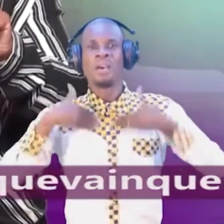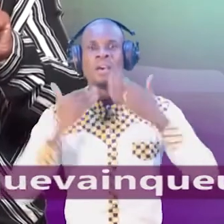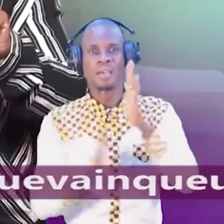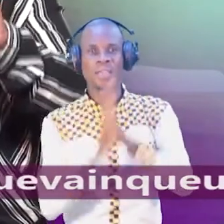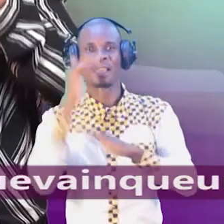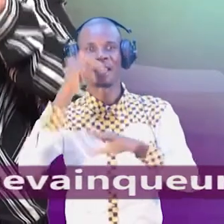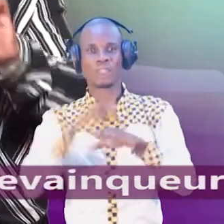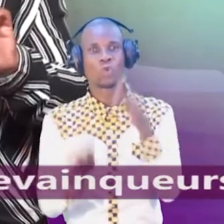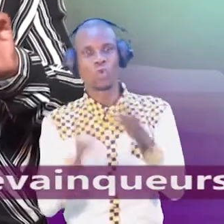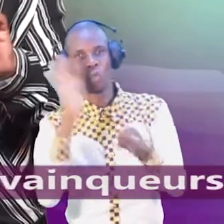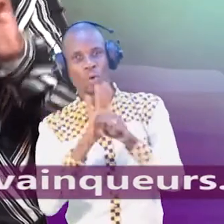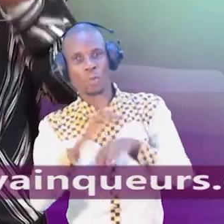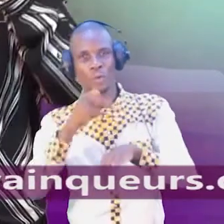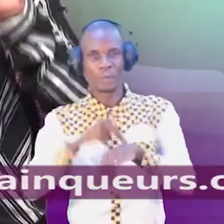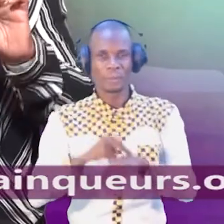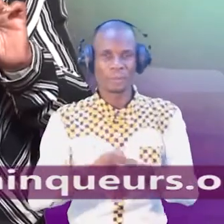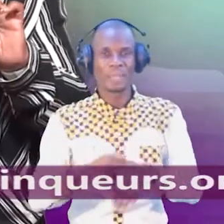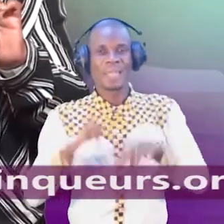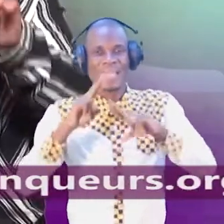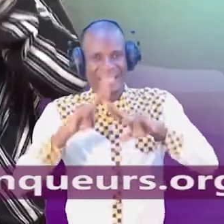bamboma bamatiti